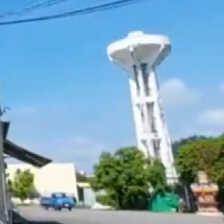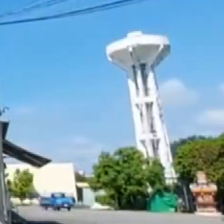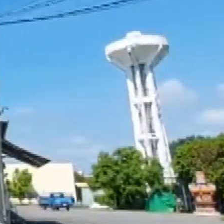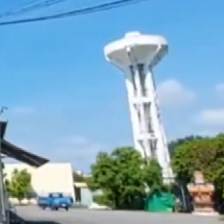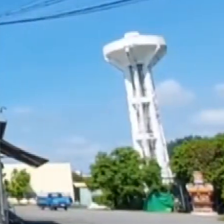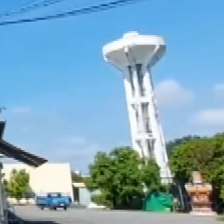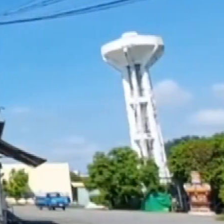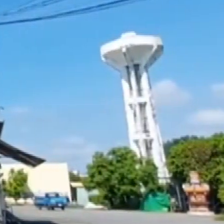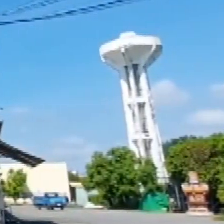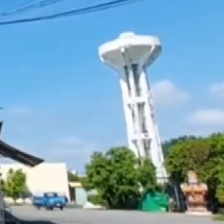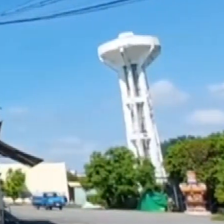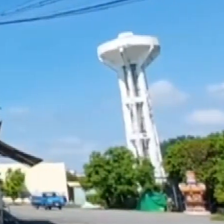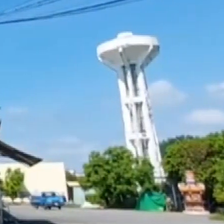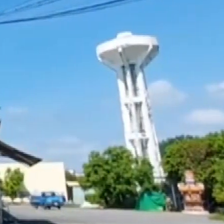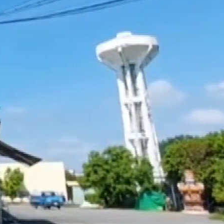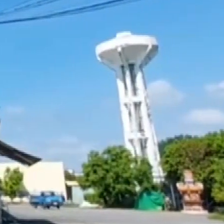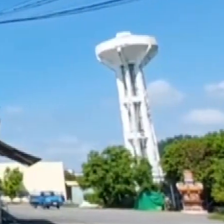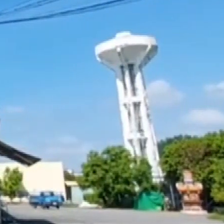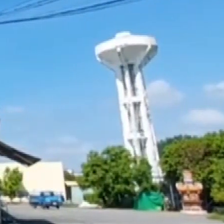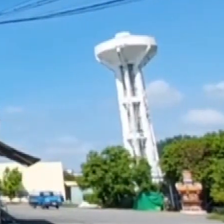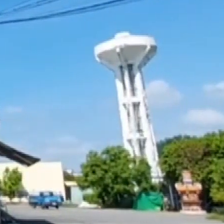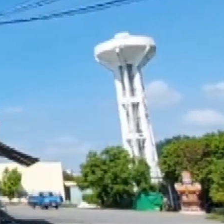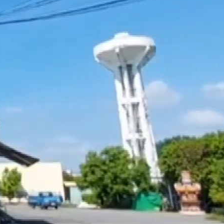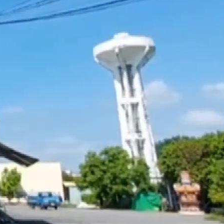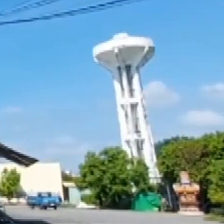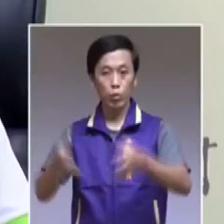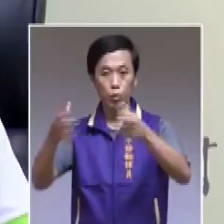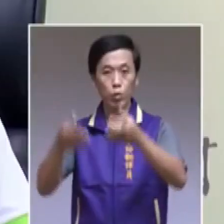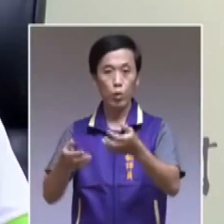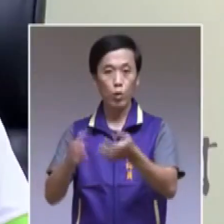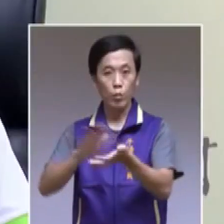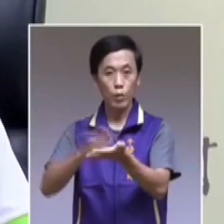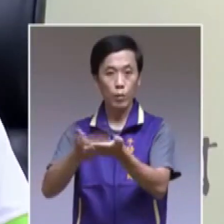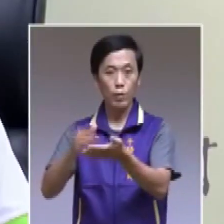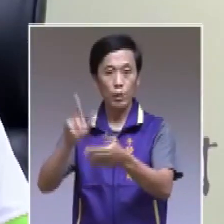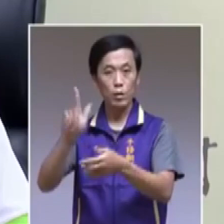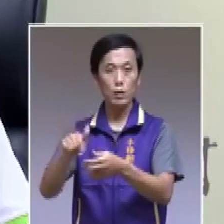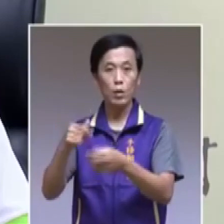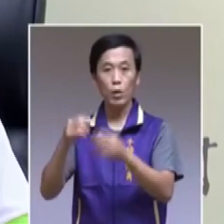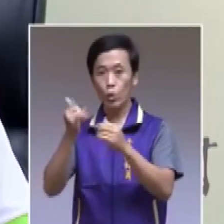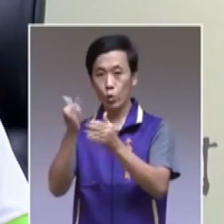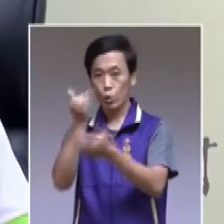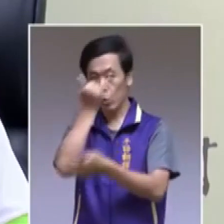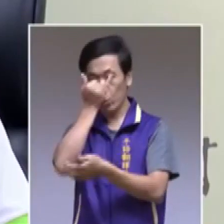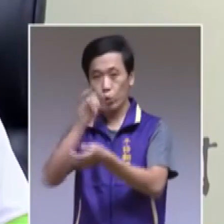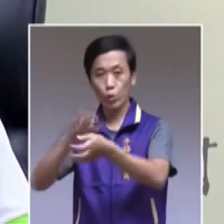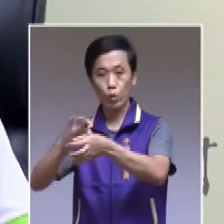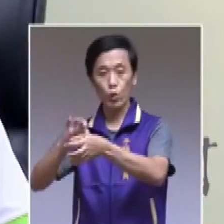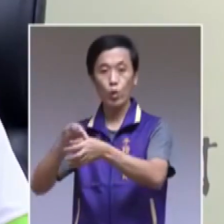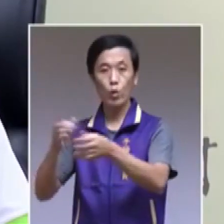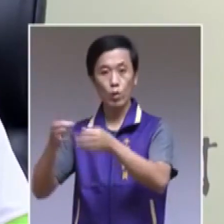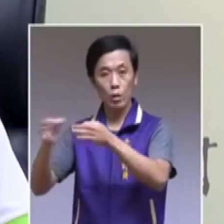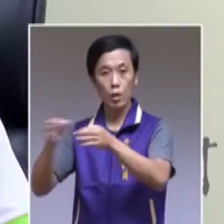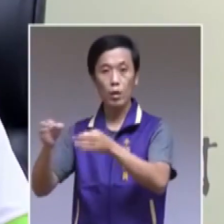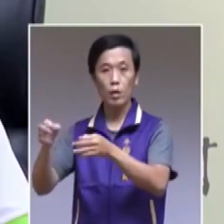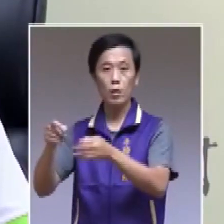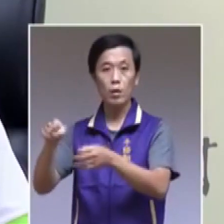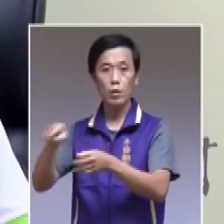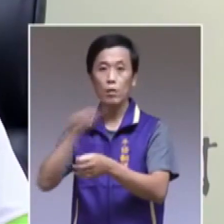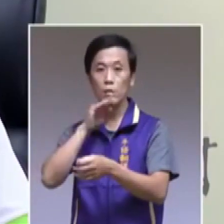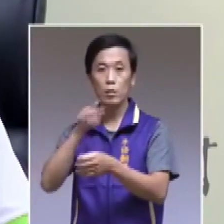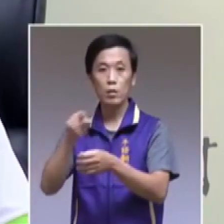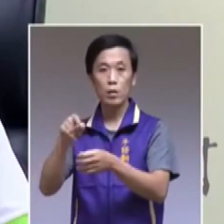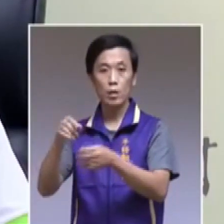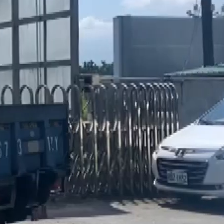示，造册人员都是肉品市场的实际工作人员。 猪肉摊还有早餐店的业者，都是我们电宰线的工作人